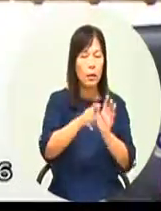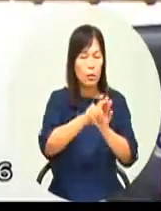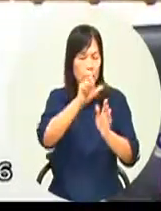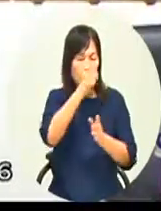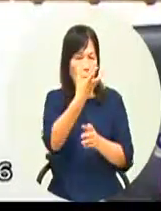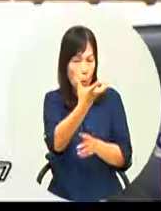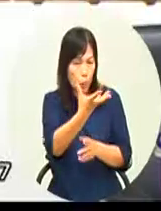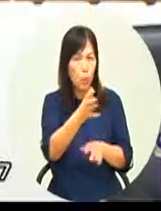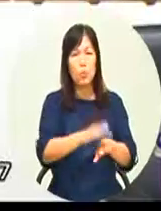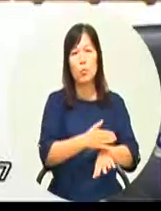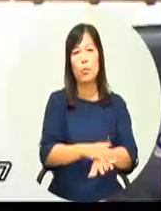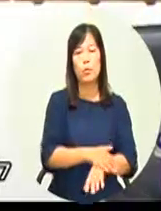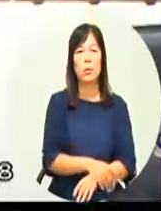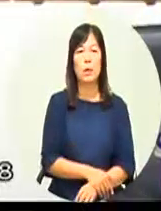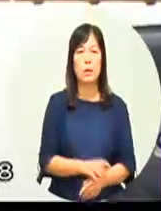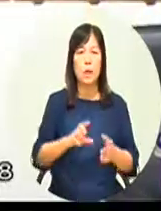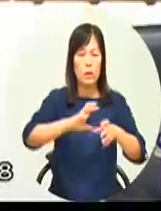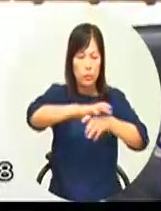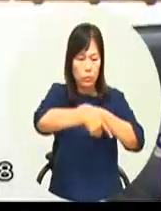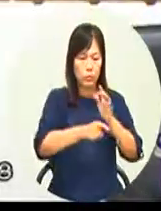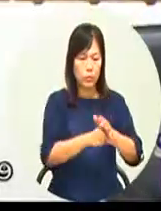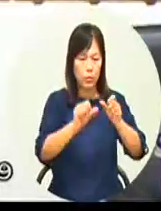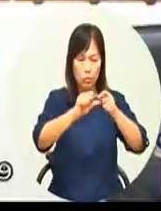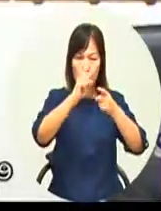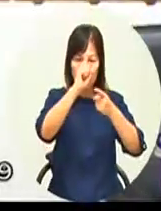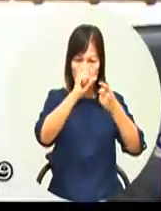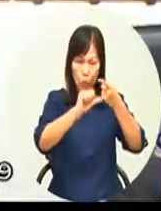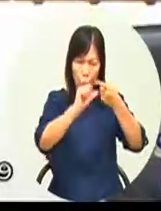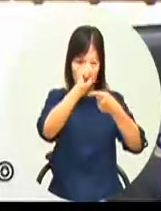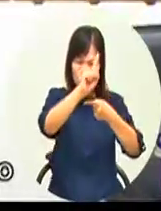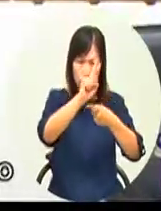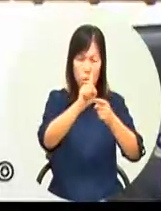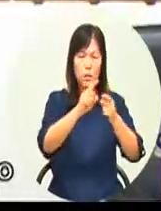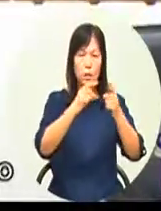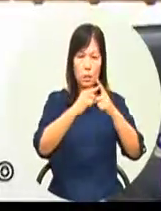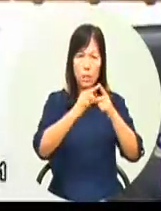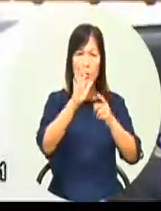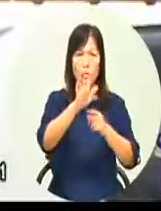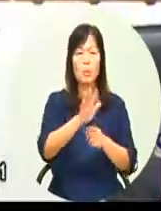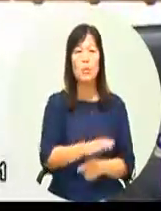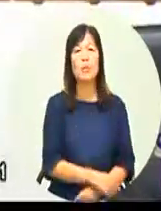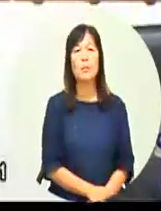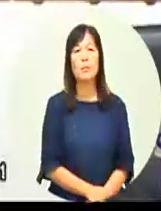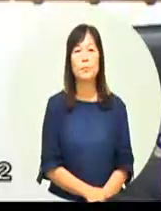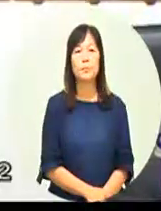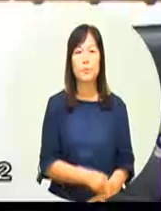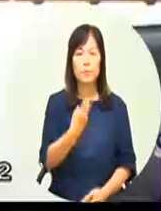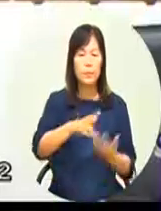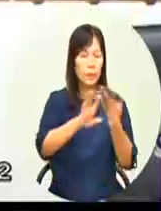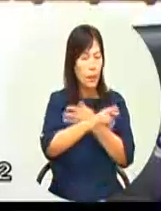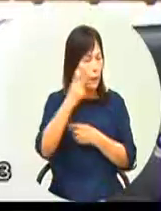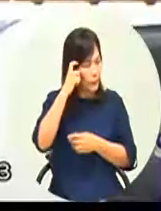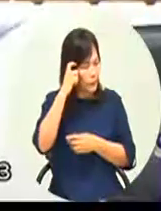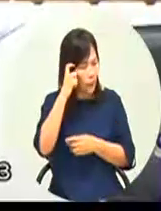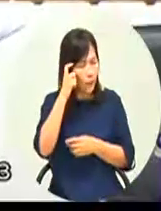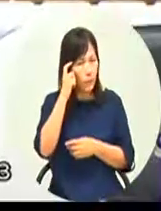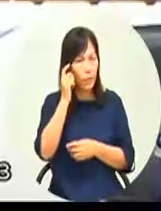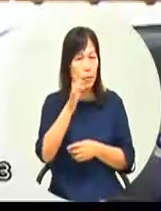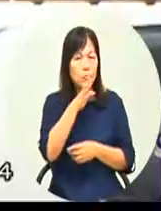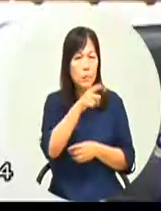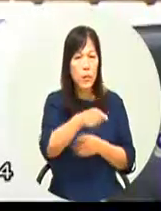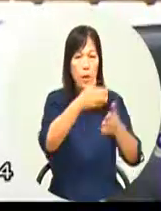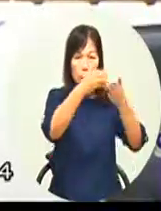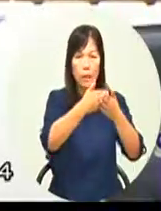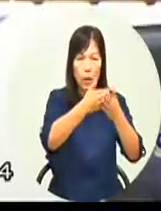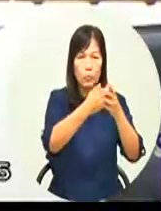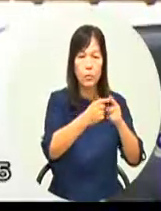为它毕竟是全世界1/5的人口，所以用这样子的另外的思维去想，其实大陆旅